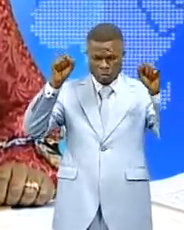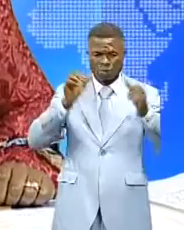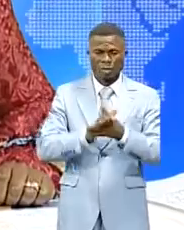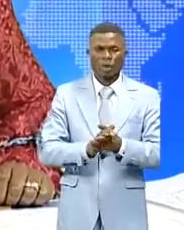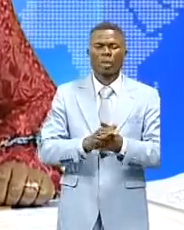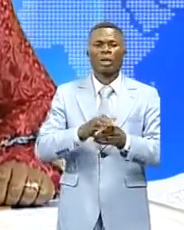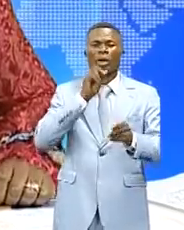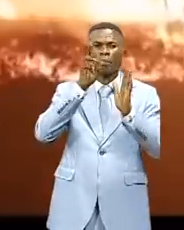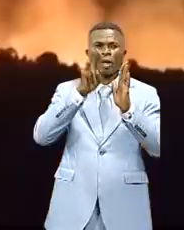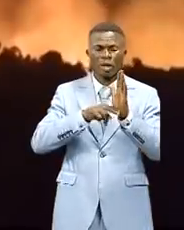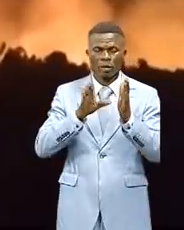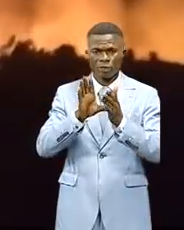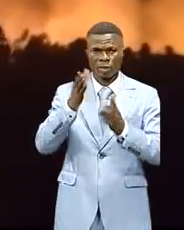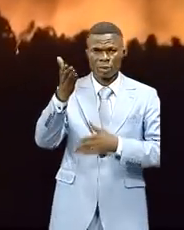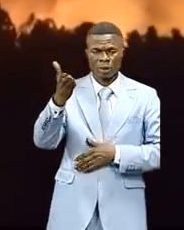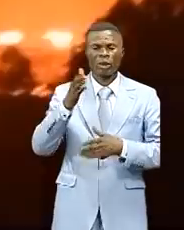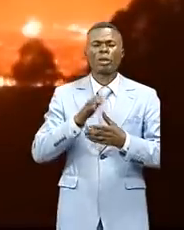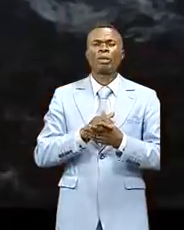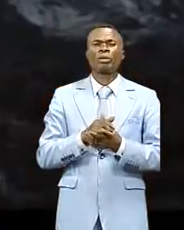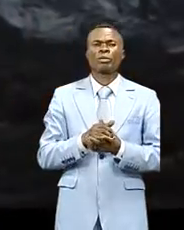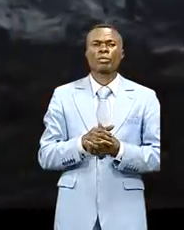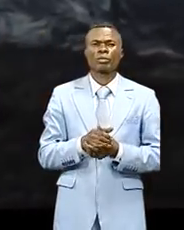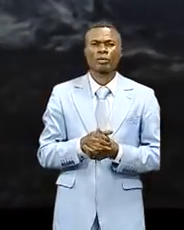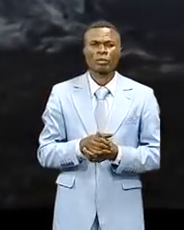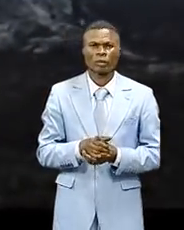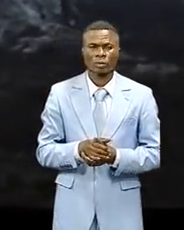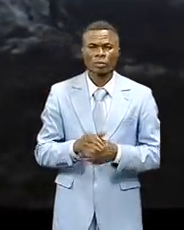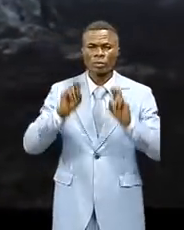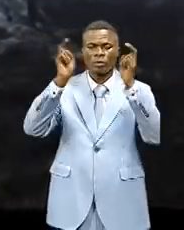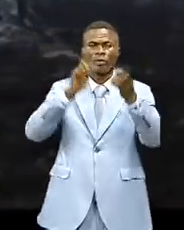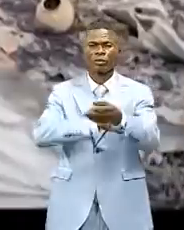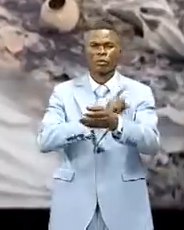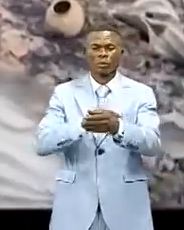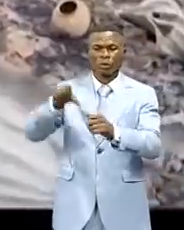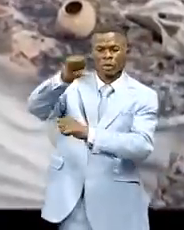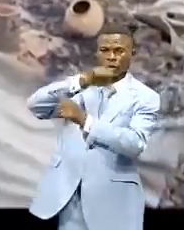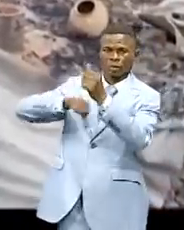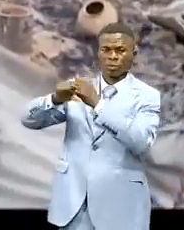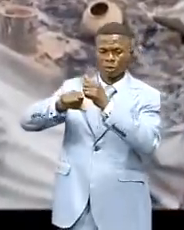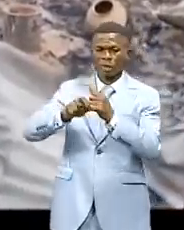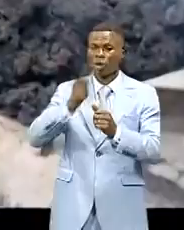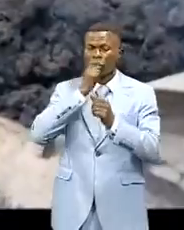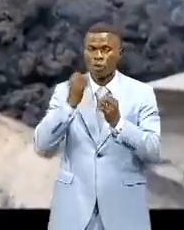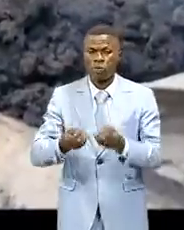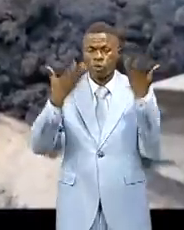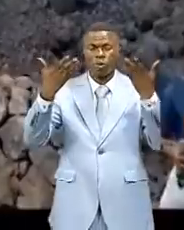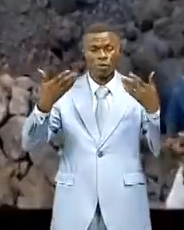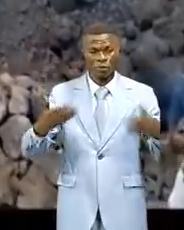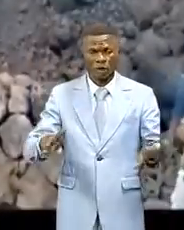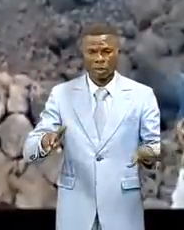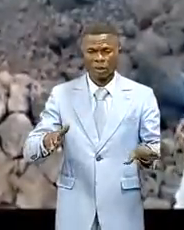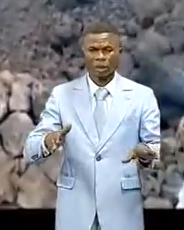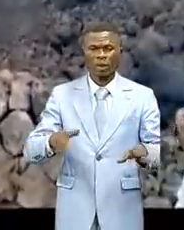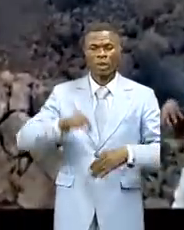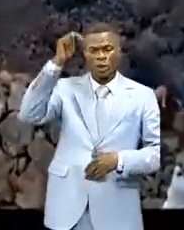regarder la situation de la ville de goma et de ses environs après l'éruption volcanique de l'irak dans